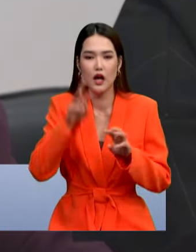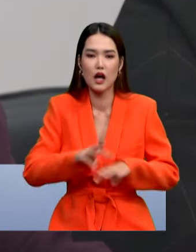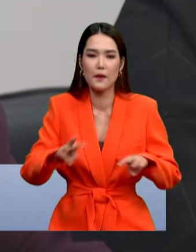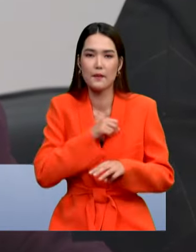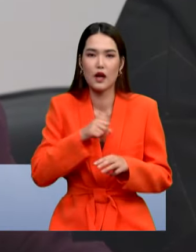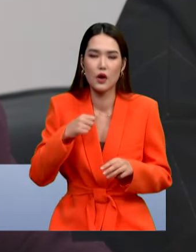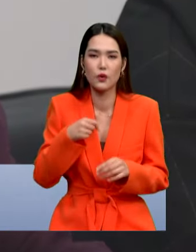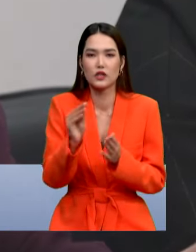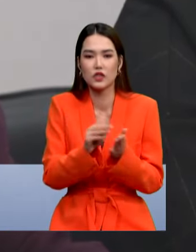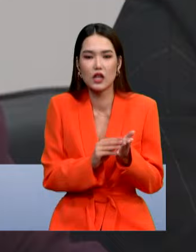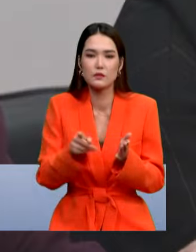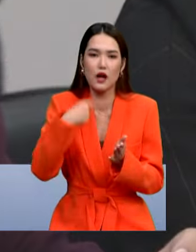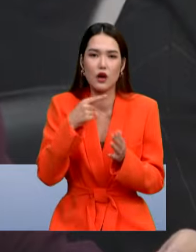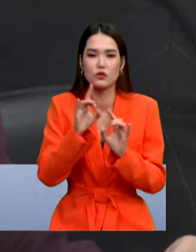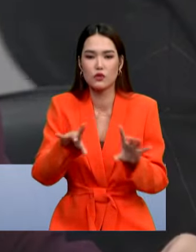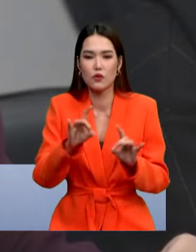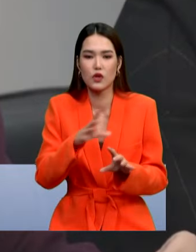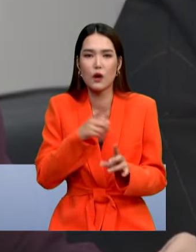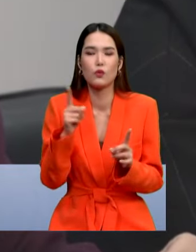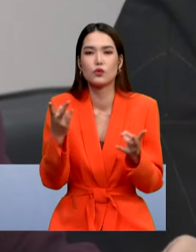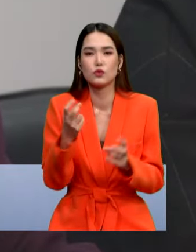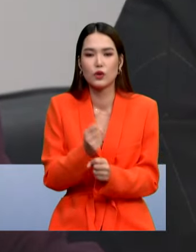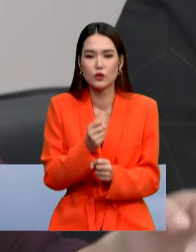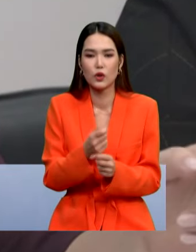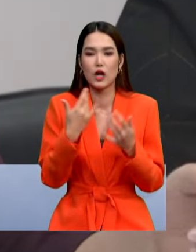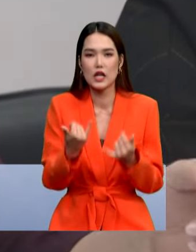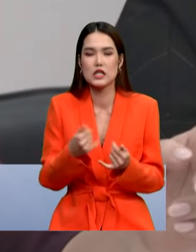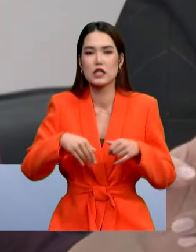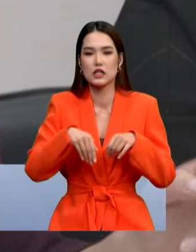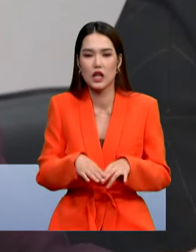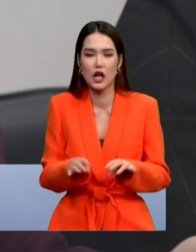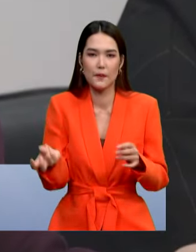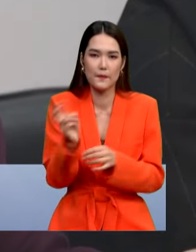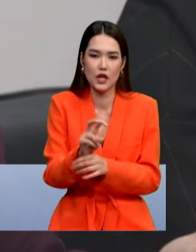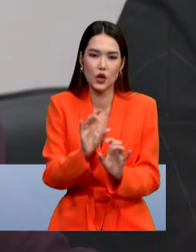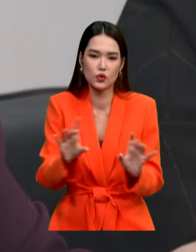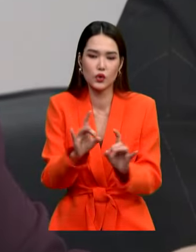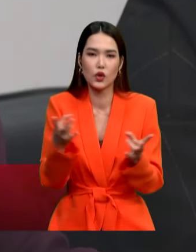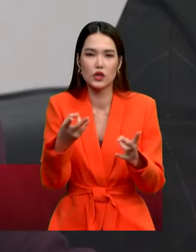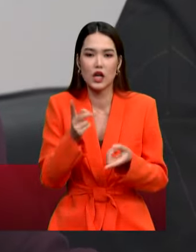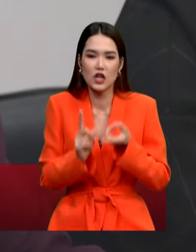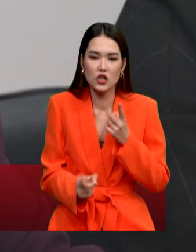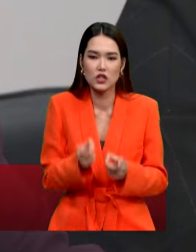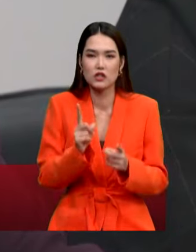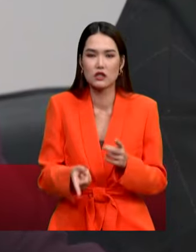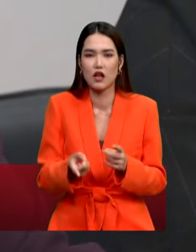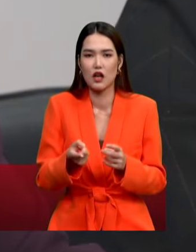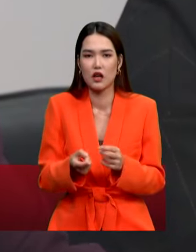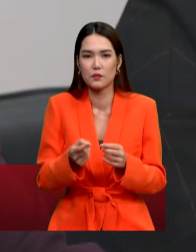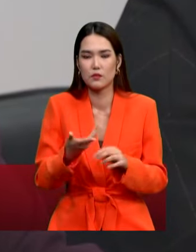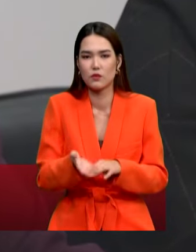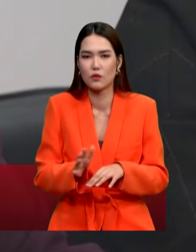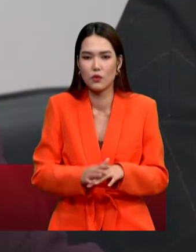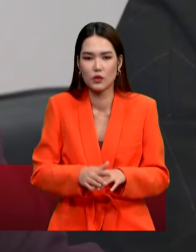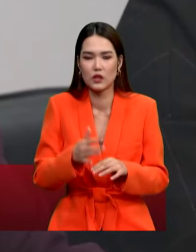ұстанымын жазбашада ауызшада білдірді. Тағы не қажет? Енді бір құдай келіп түсіндіруі тиіс пе? Бұл шын мәнінде шектен шыққандық. Бұл жай